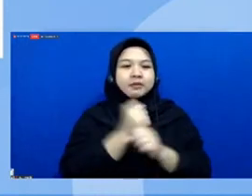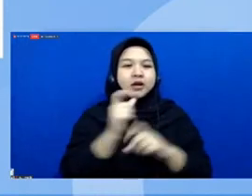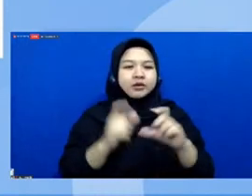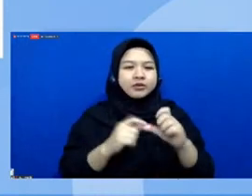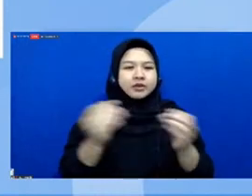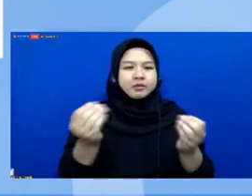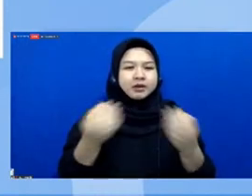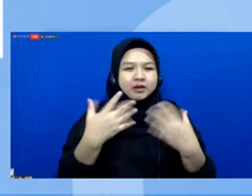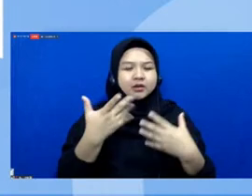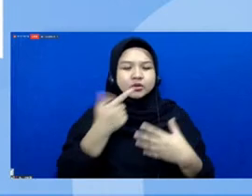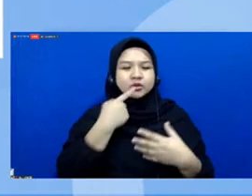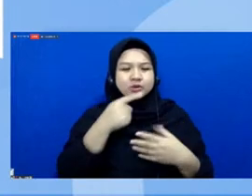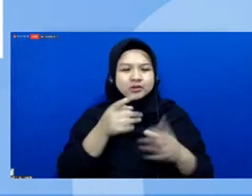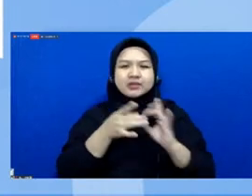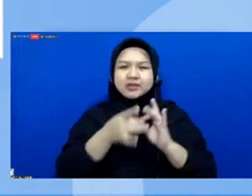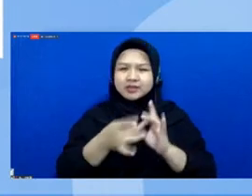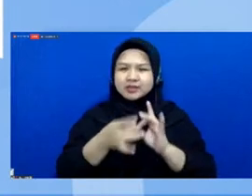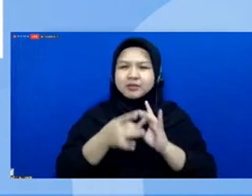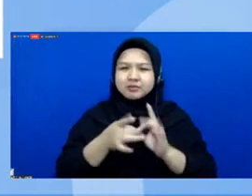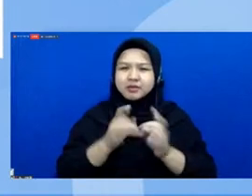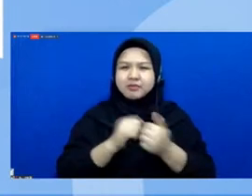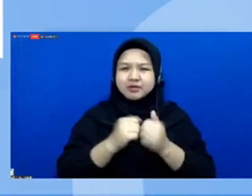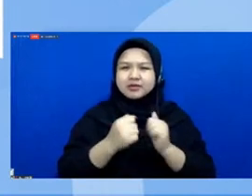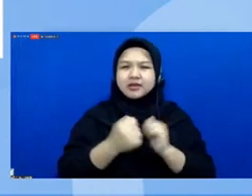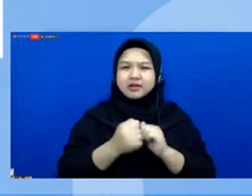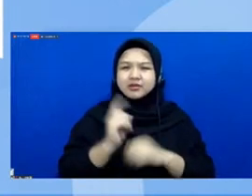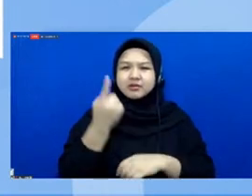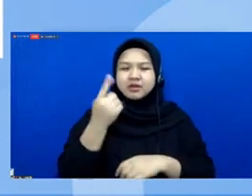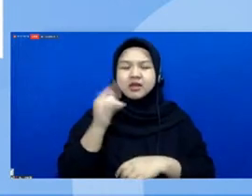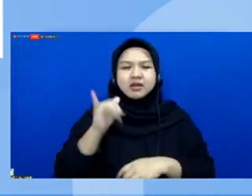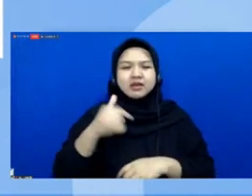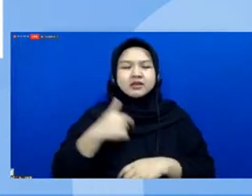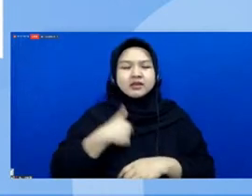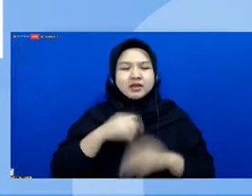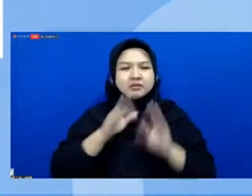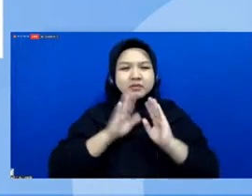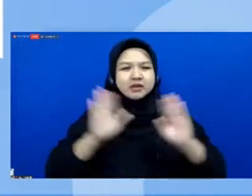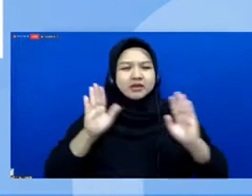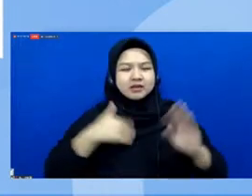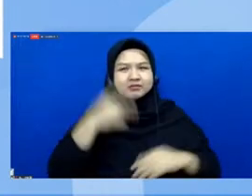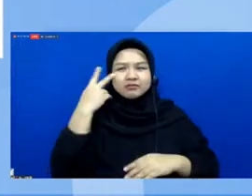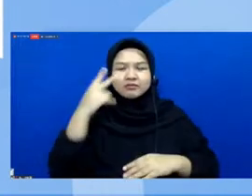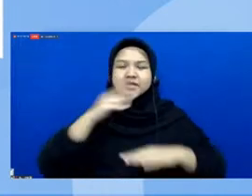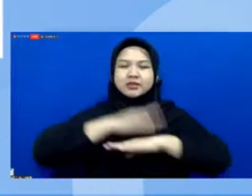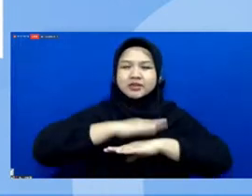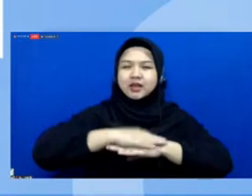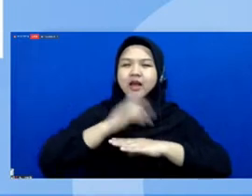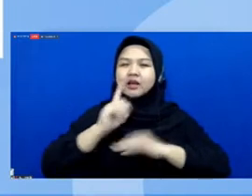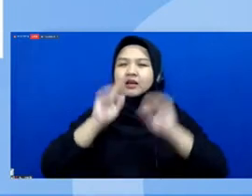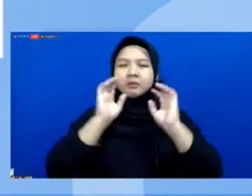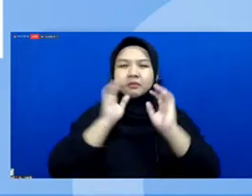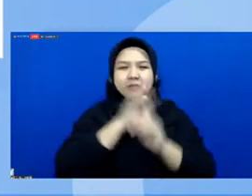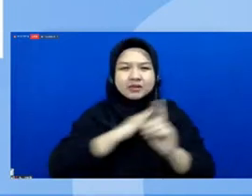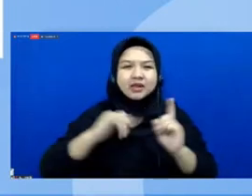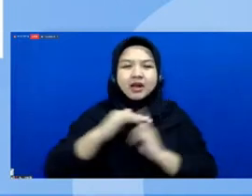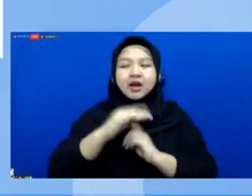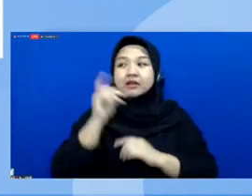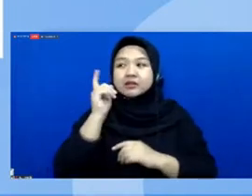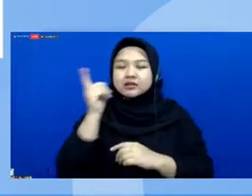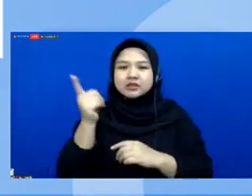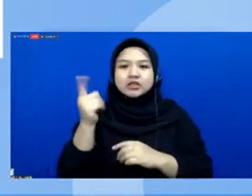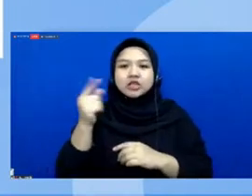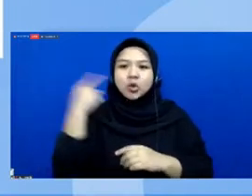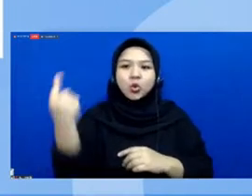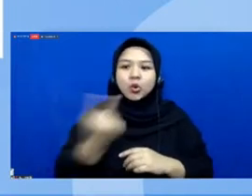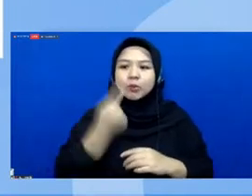adalah masalah kerjasama. Dan saya sebagai insan media, setiap hari saya memberitakan betapa masyarakat di bawah sana, ya secara umum